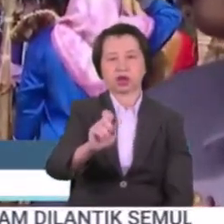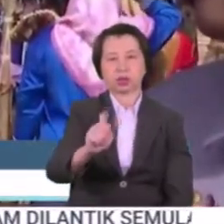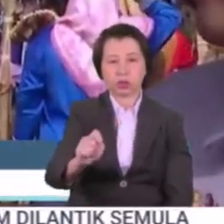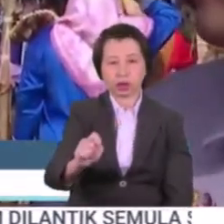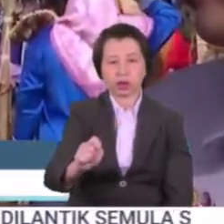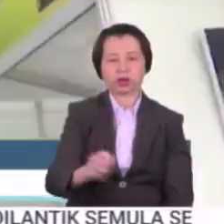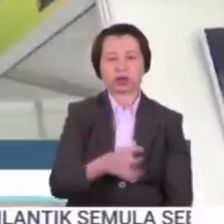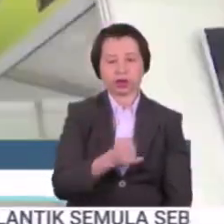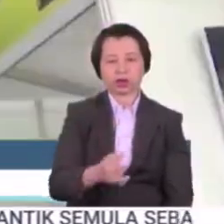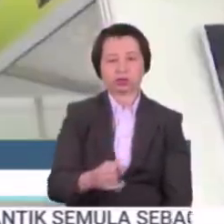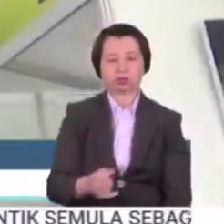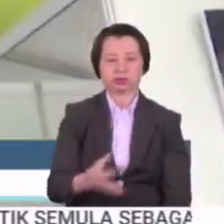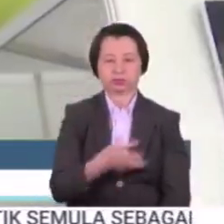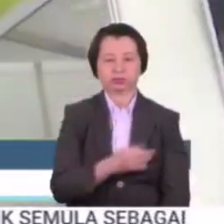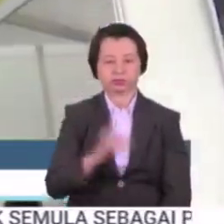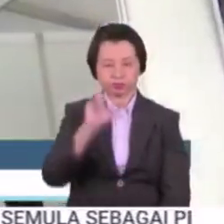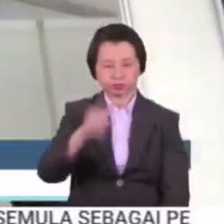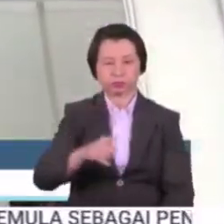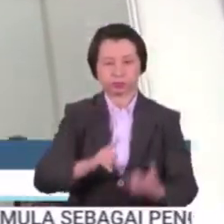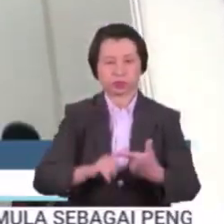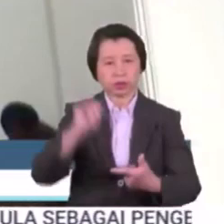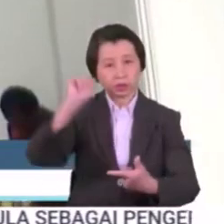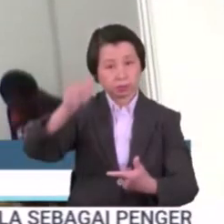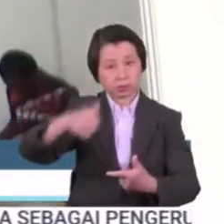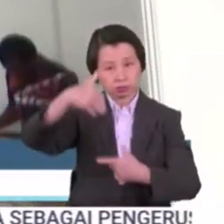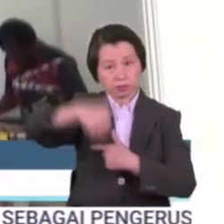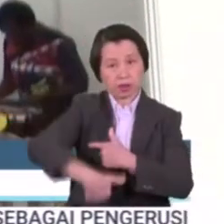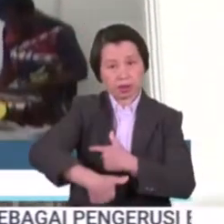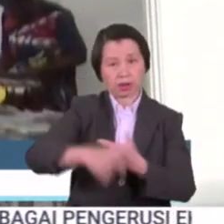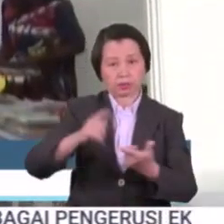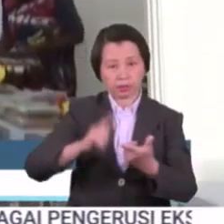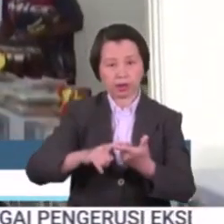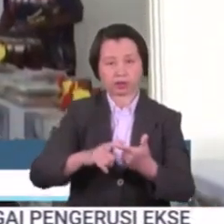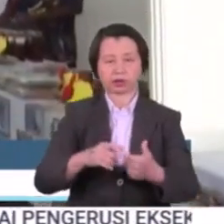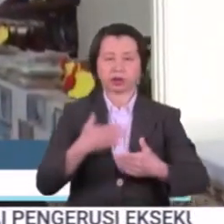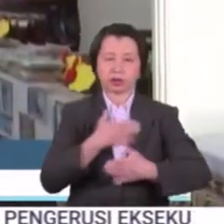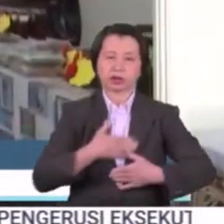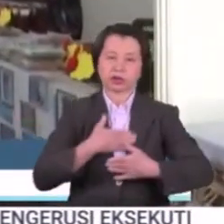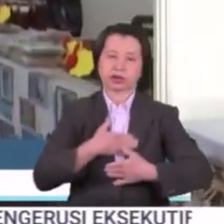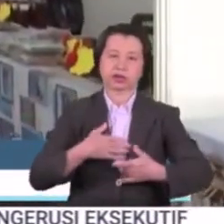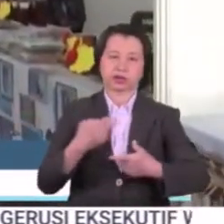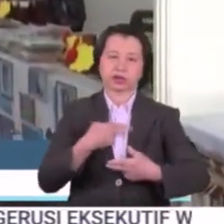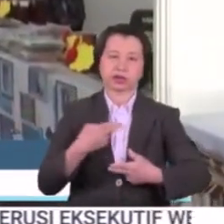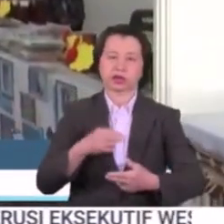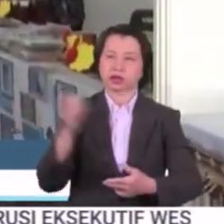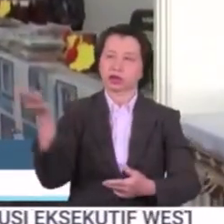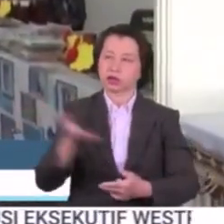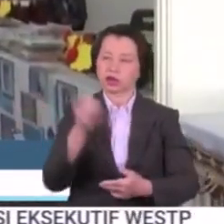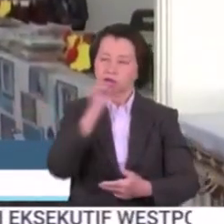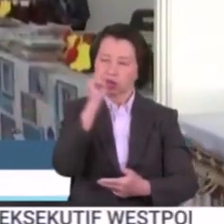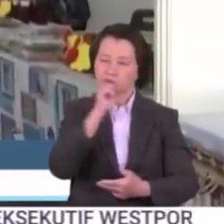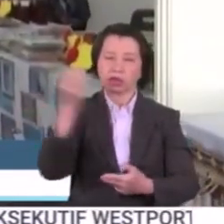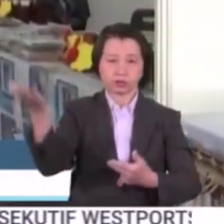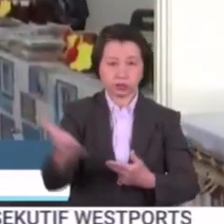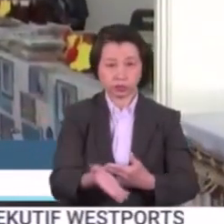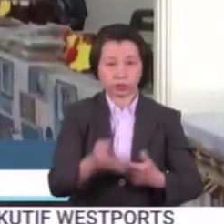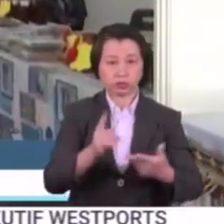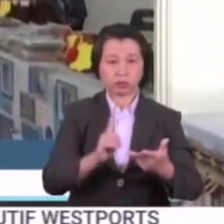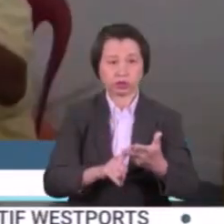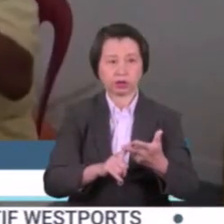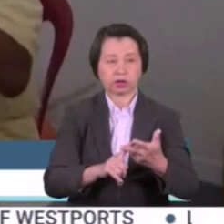penghuni lainnya akan bersama dengan kita kemudian malam besok kita ada sikit tarikan hiburan daripada arti-arti jemputan dan kemudian